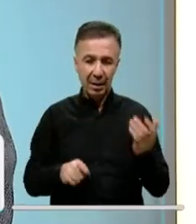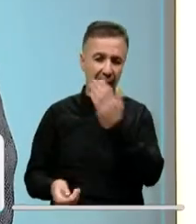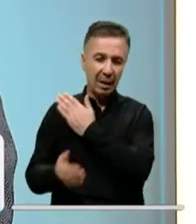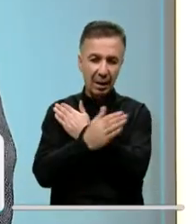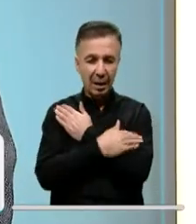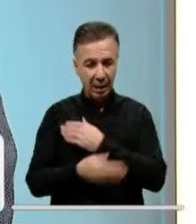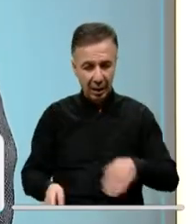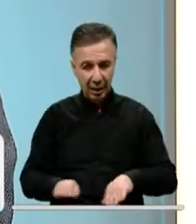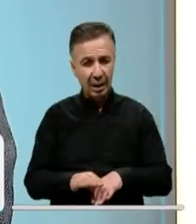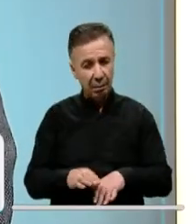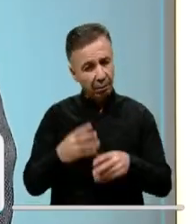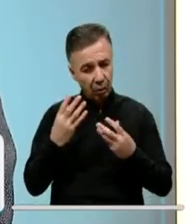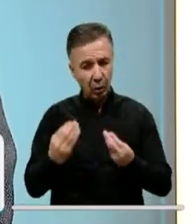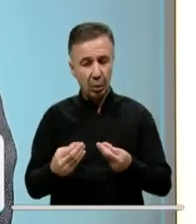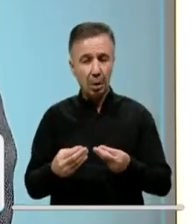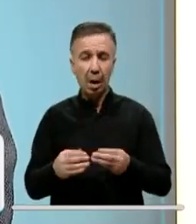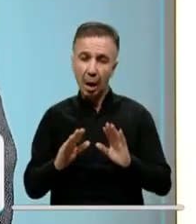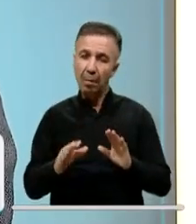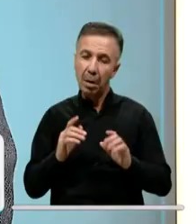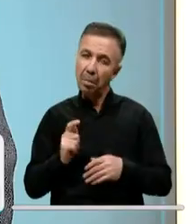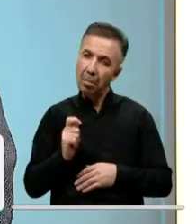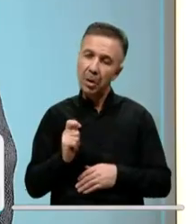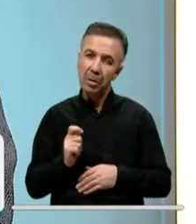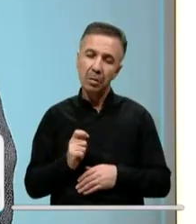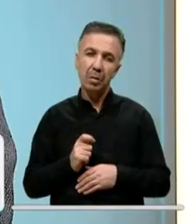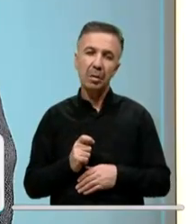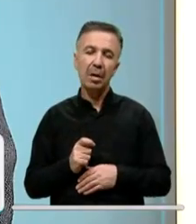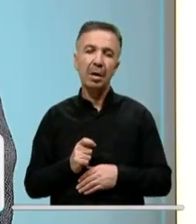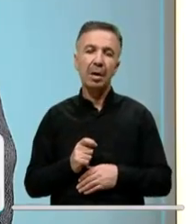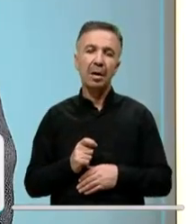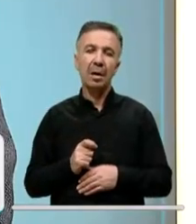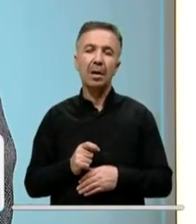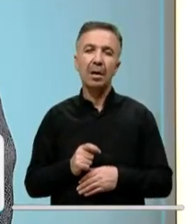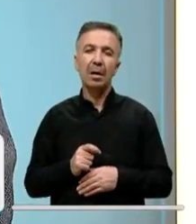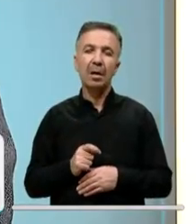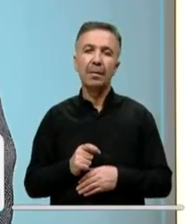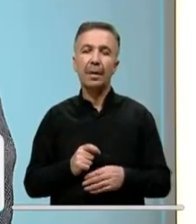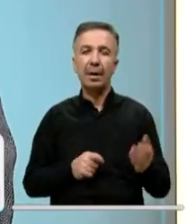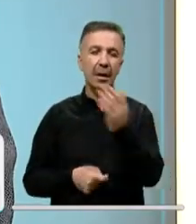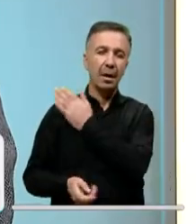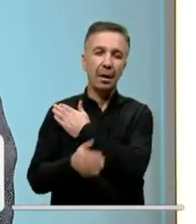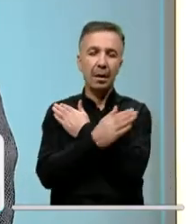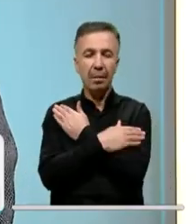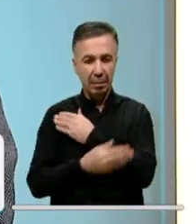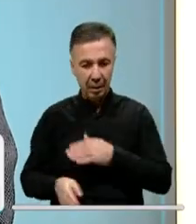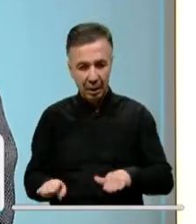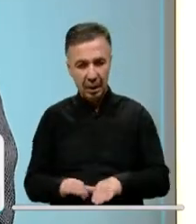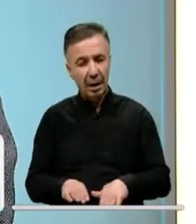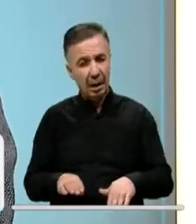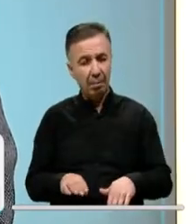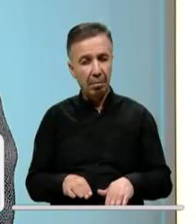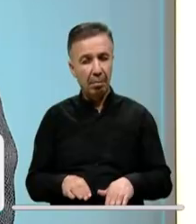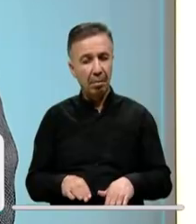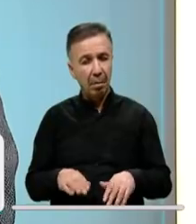Kullanılır. Ama illaki efendim belirleyelim de biz illaki ihram olsun, elbisesini